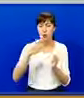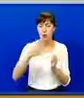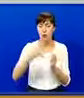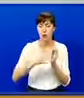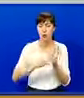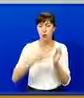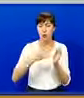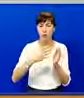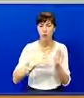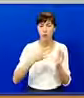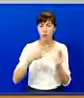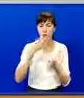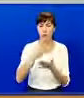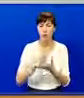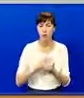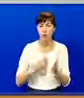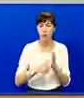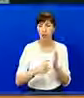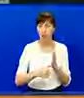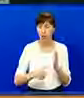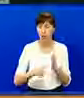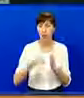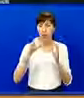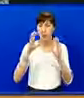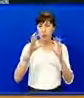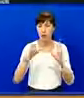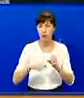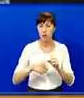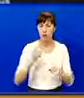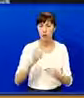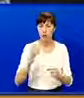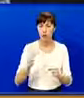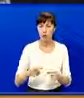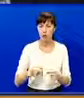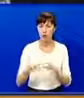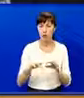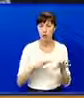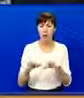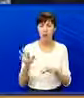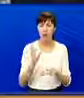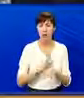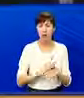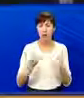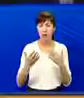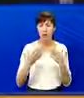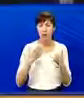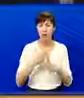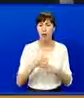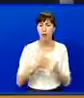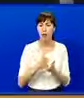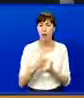тиісті жауаптар берілген. 660 арыз жер заңнамаларын бұзған учаске иелеріне шара көру туралы. Қазір жер қатынастары бөлімінің